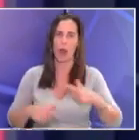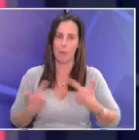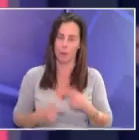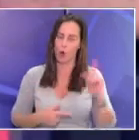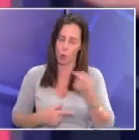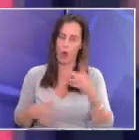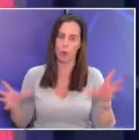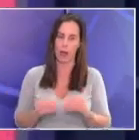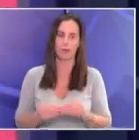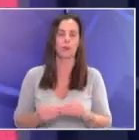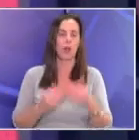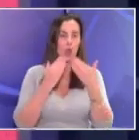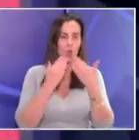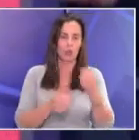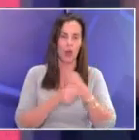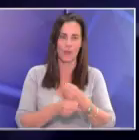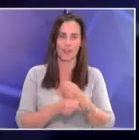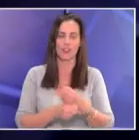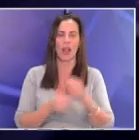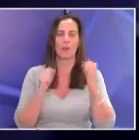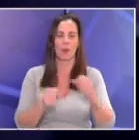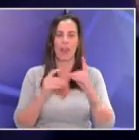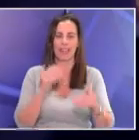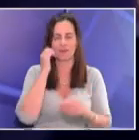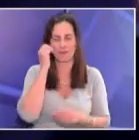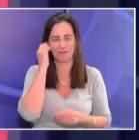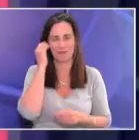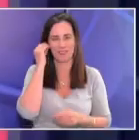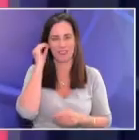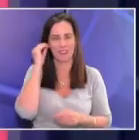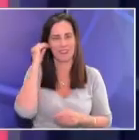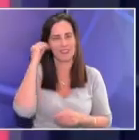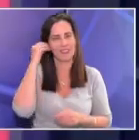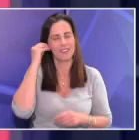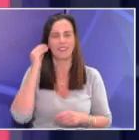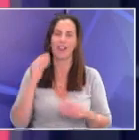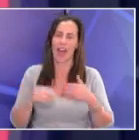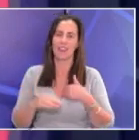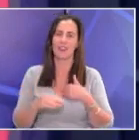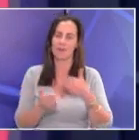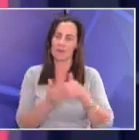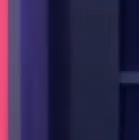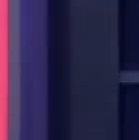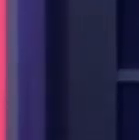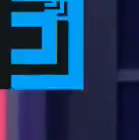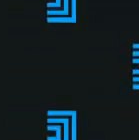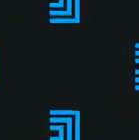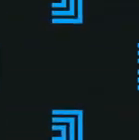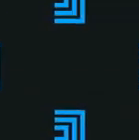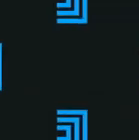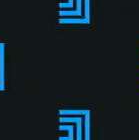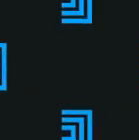בחיים, כולנו ביחד. מוריה מלכה, הדוברת של הרלב"ד. תודה רבה. אני מודה לך שבאת אלינו. מעבור, אנחנו לאייטם הבא.